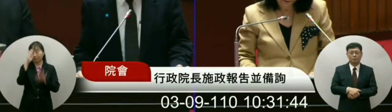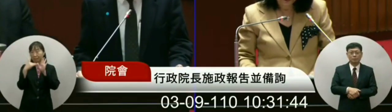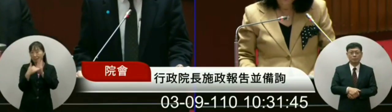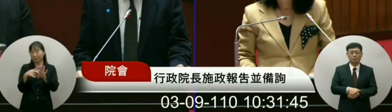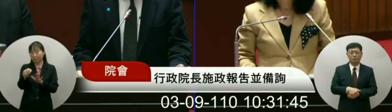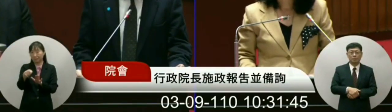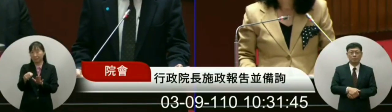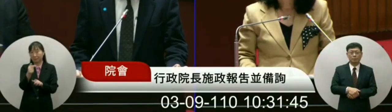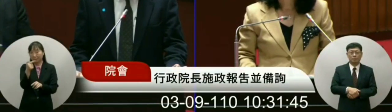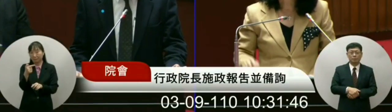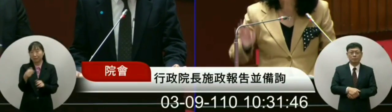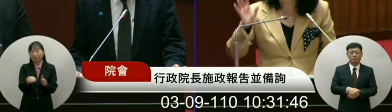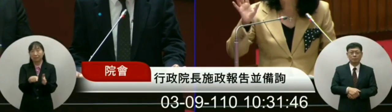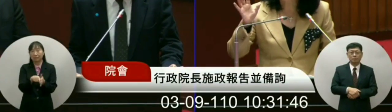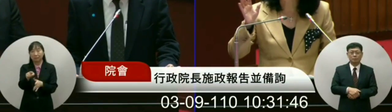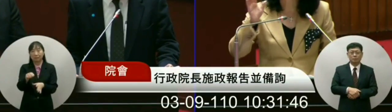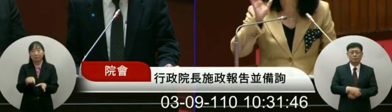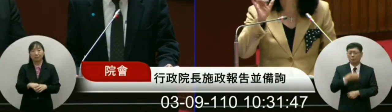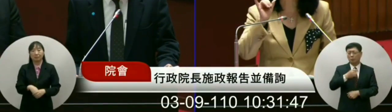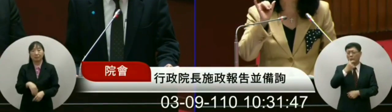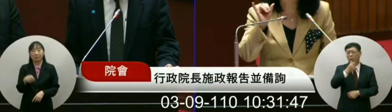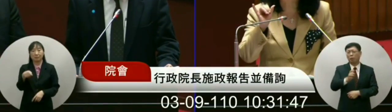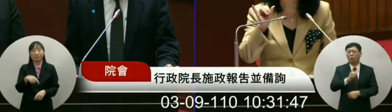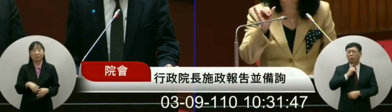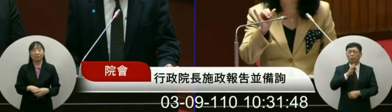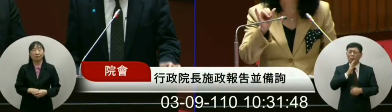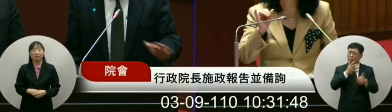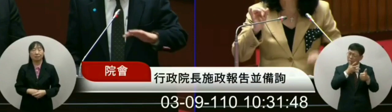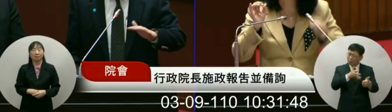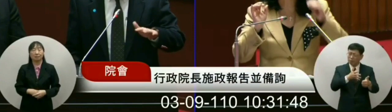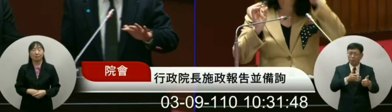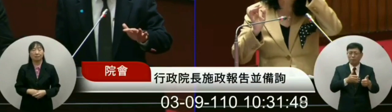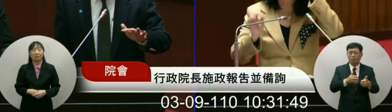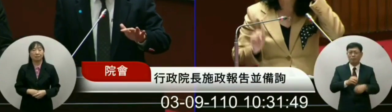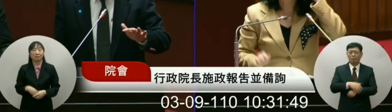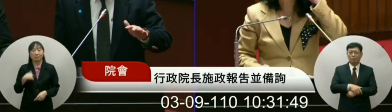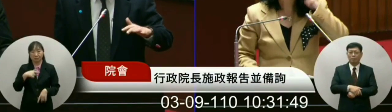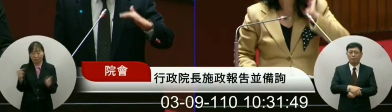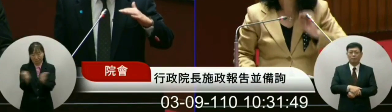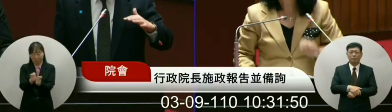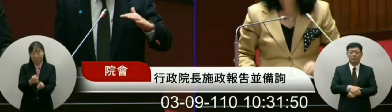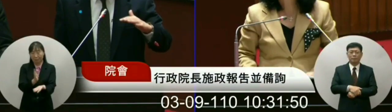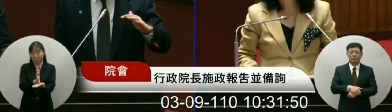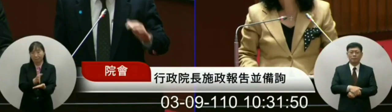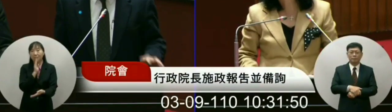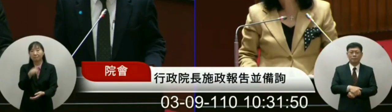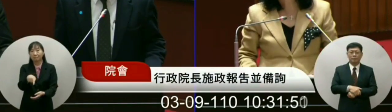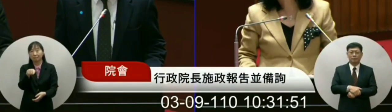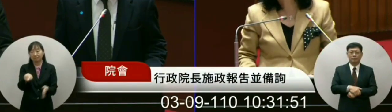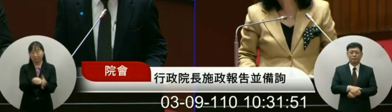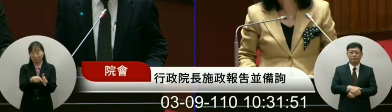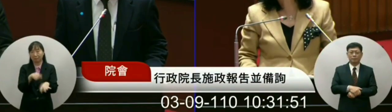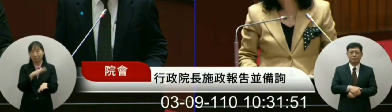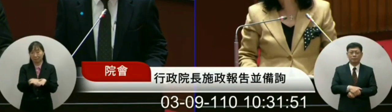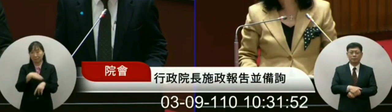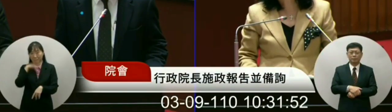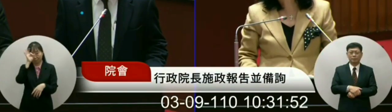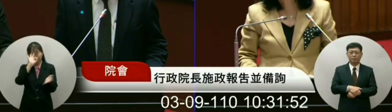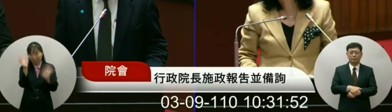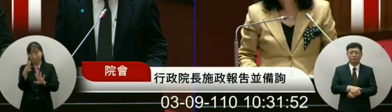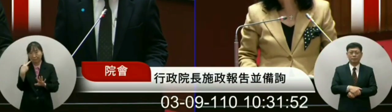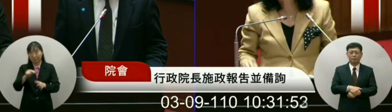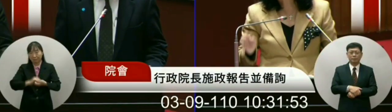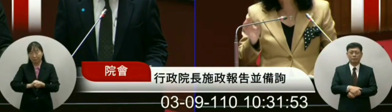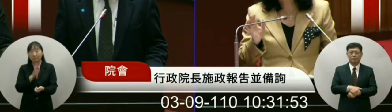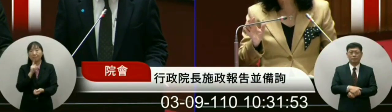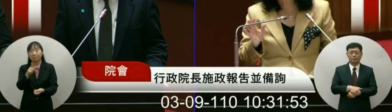紧，那资讯 不要讲太长，我只是问你一个，因为 我很短，所以那时候我们是量力而为了，根